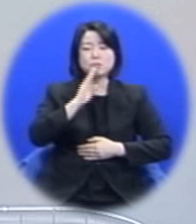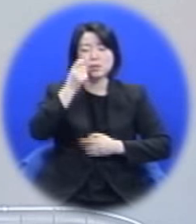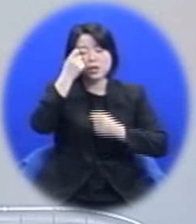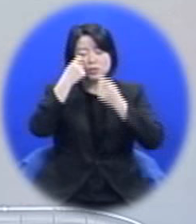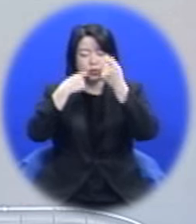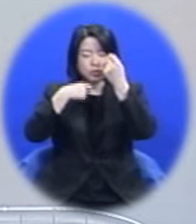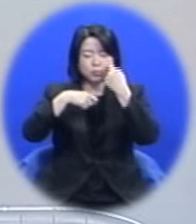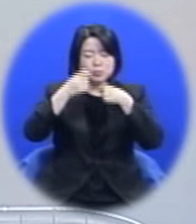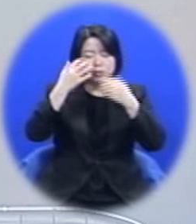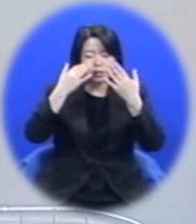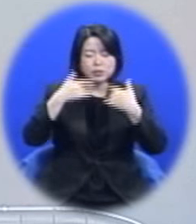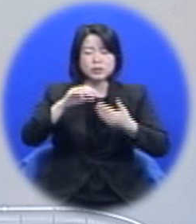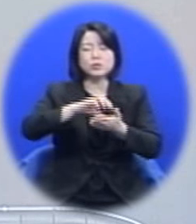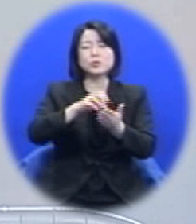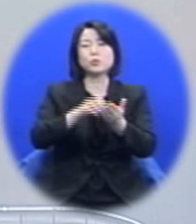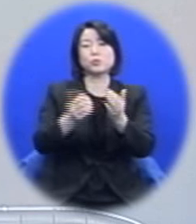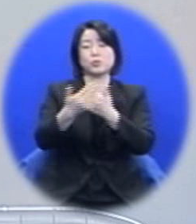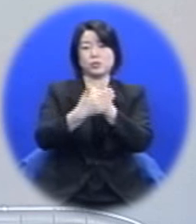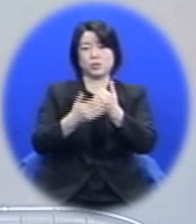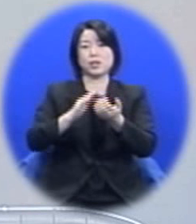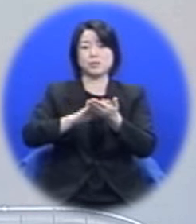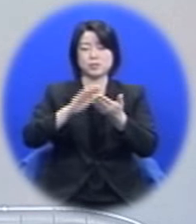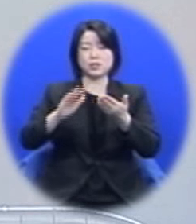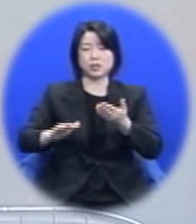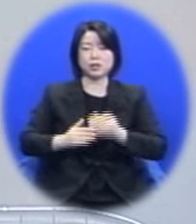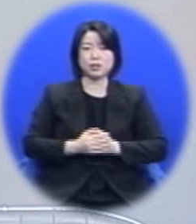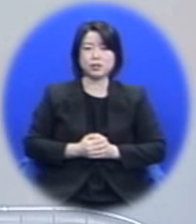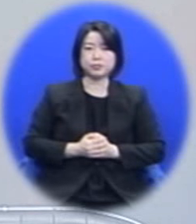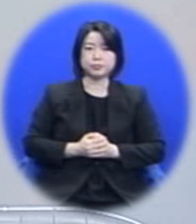눈물이 날 은혜예요.